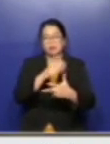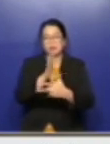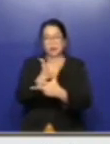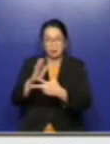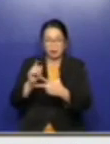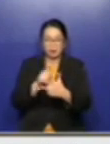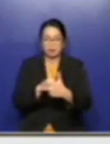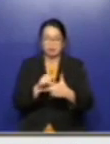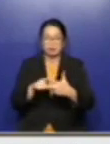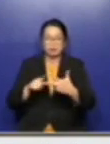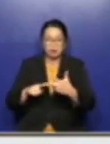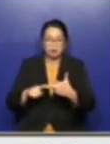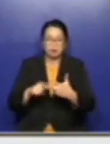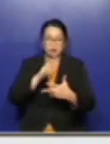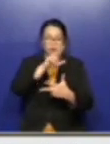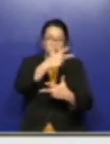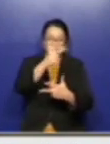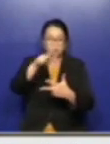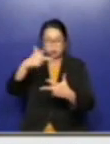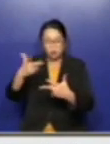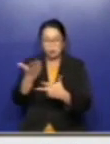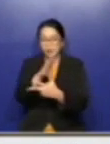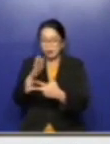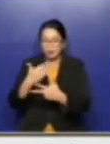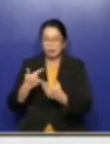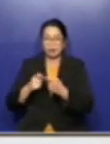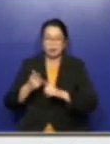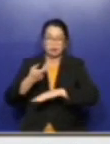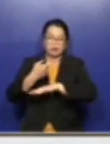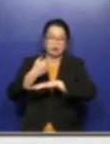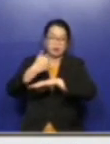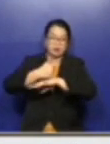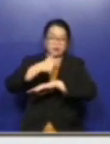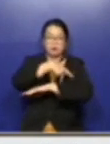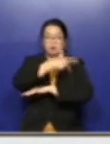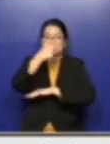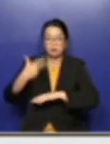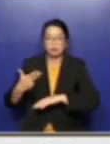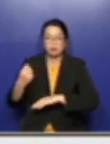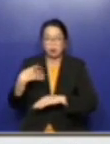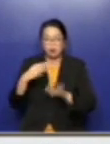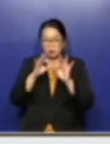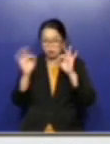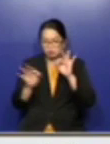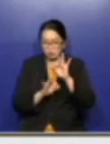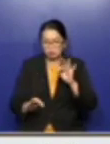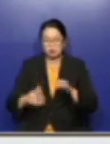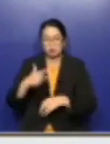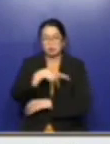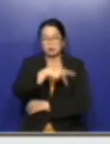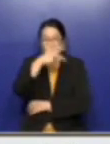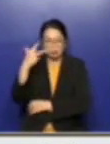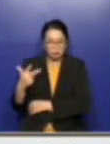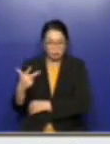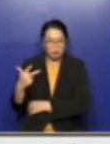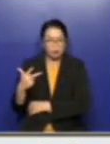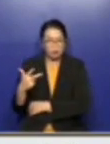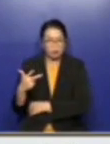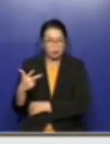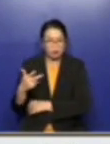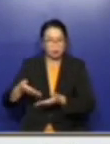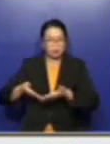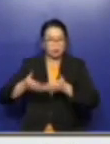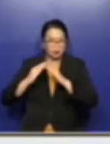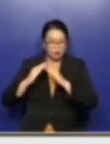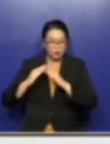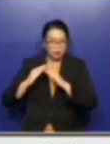นี้ก็เรียกสภาพบังคับไทย PBS เขียนอยู่ในรายงานเล่มนี้ครับบอกว่าสถานีนี้ตั้งโดยไ